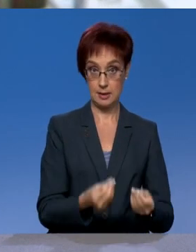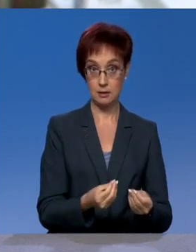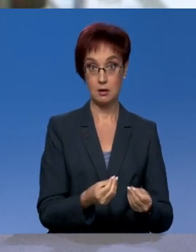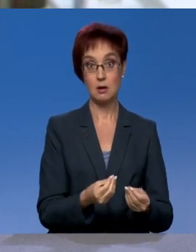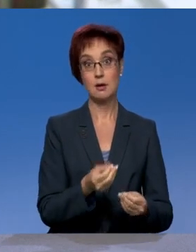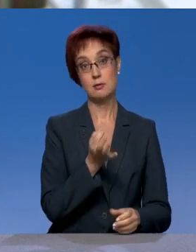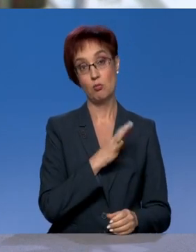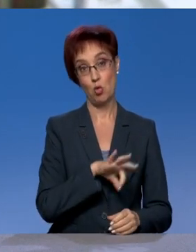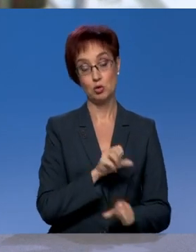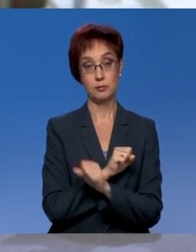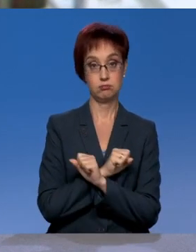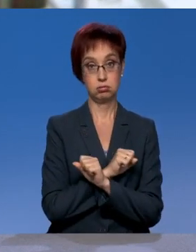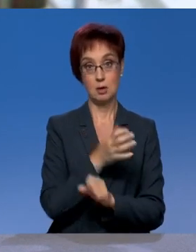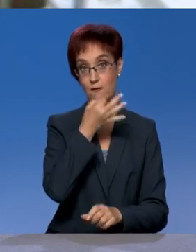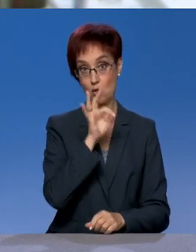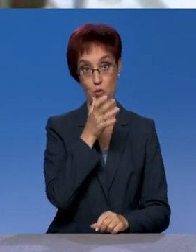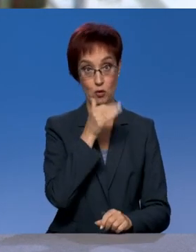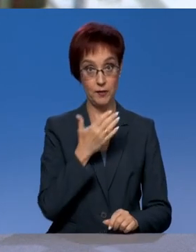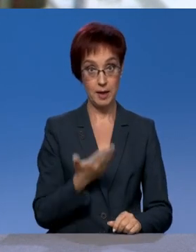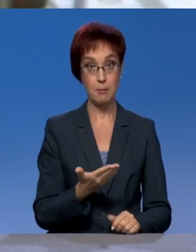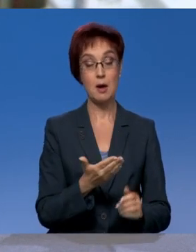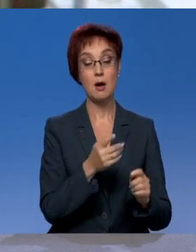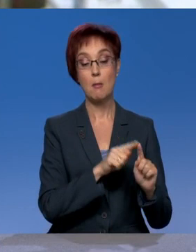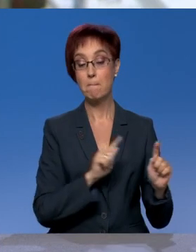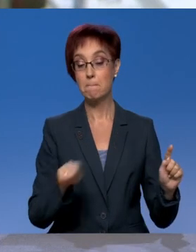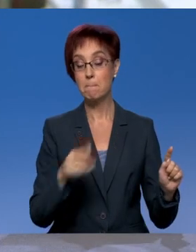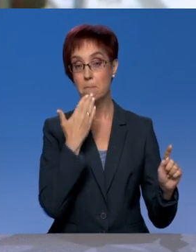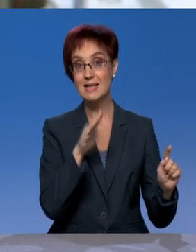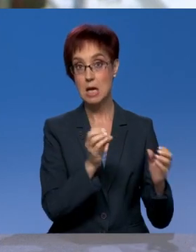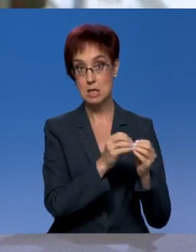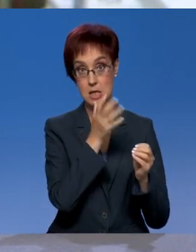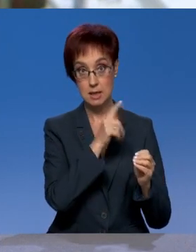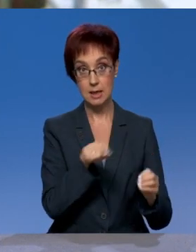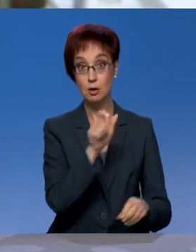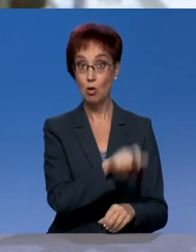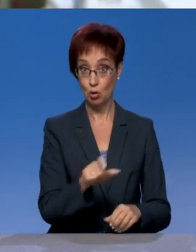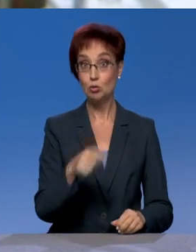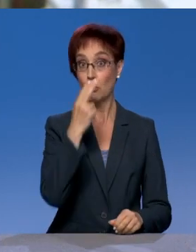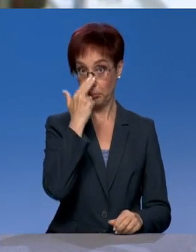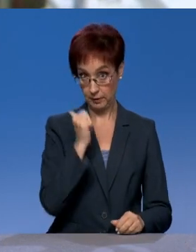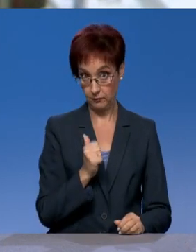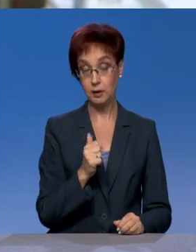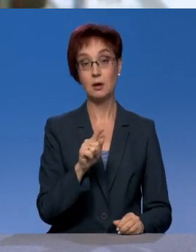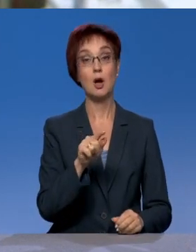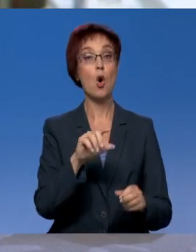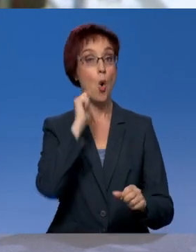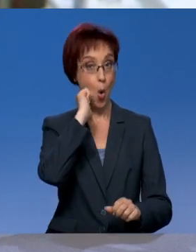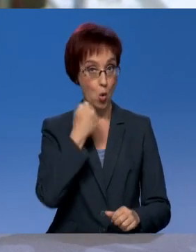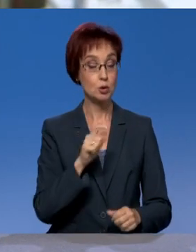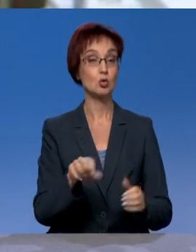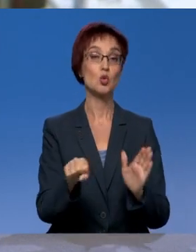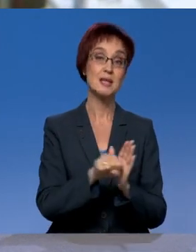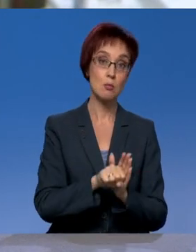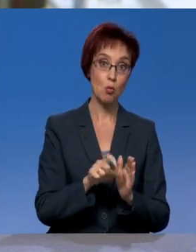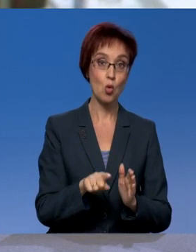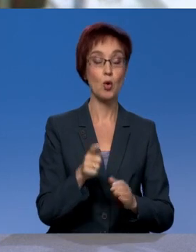последние 10 лет люди уже так к этому привыкли, что ну, летом тяжело, конечно, тяжелее, а вот осенью, зимой они с большим удовольствием и две субботы